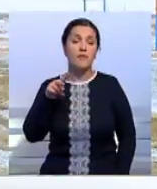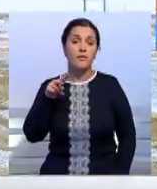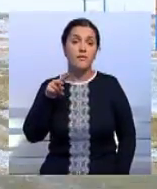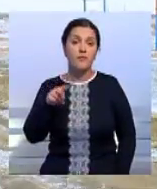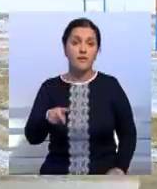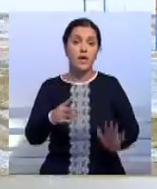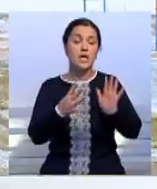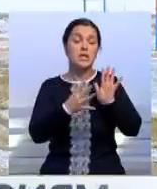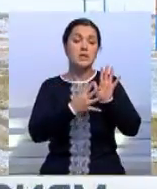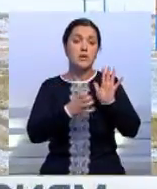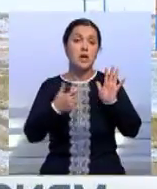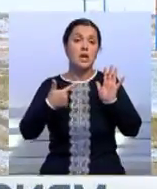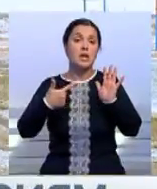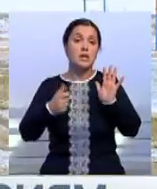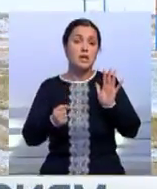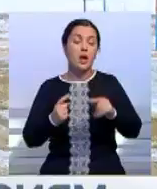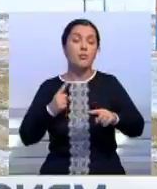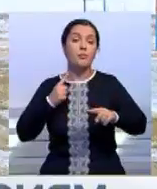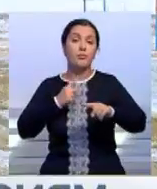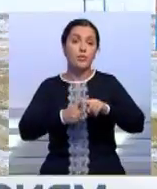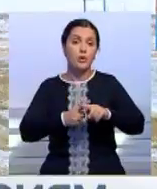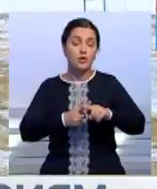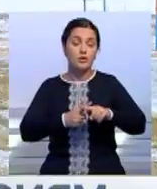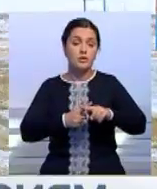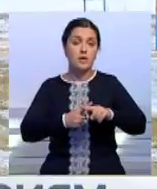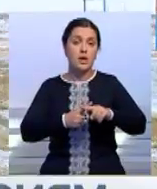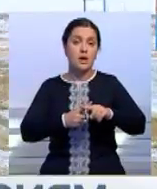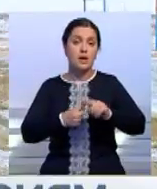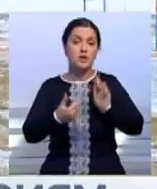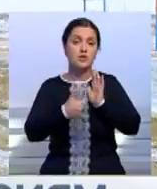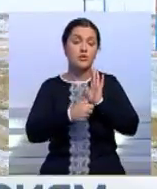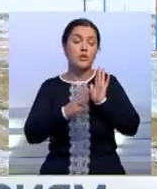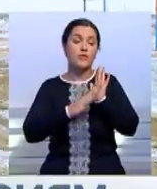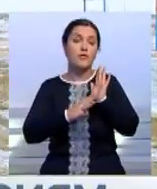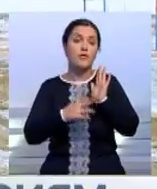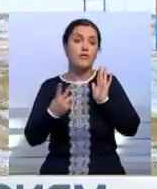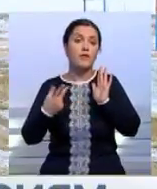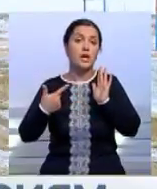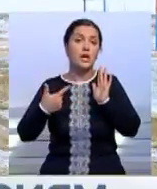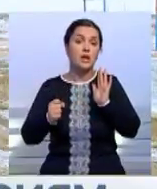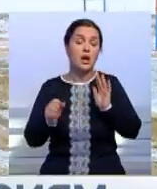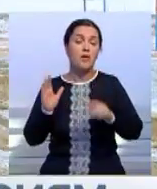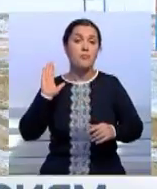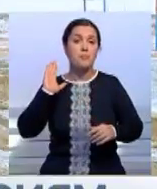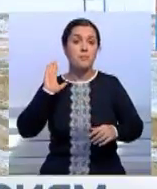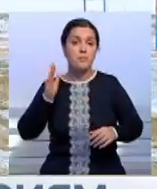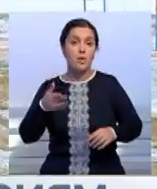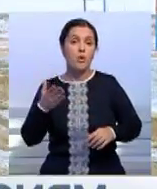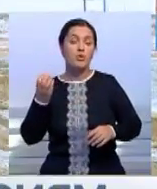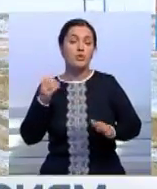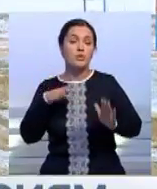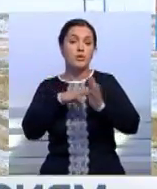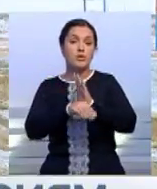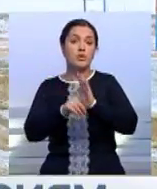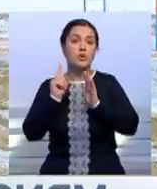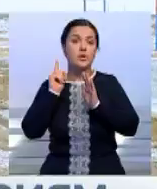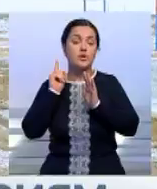2900 гектаров, в этом году плюс 692 гектара, с будущим при соединении